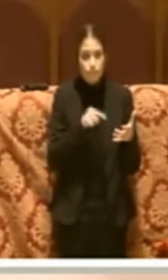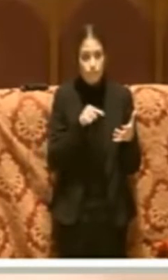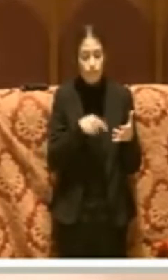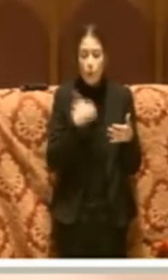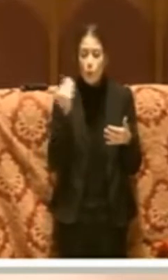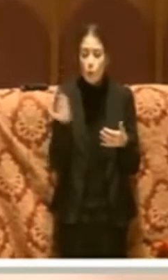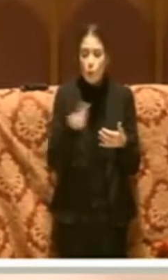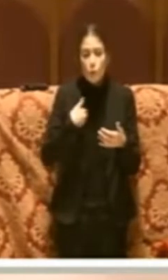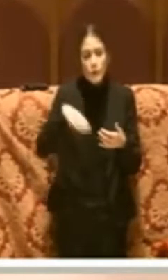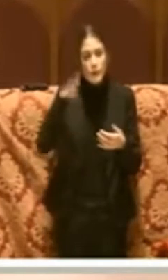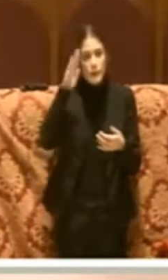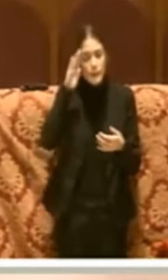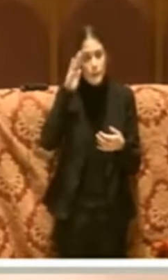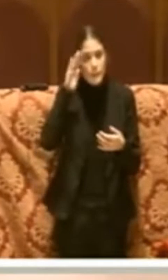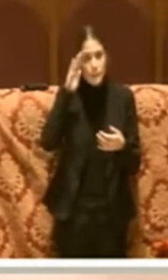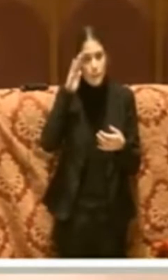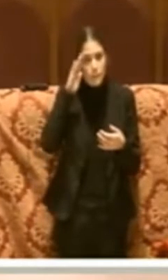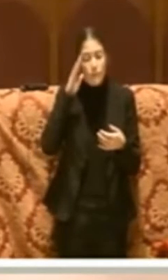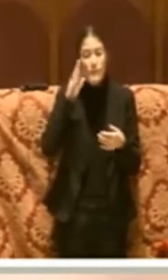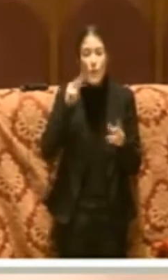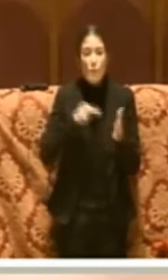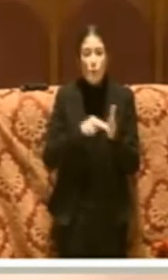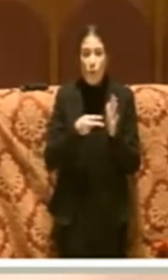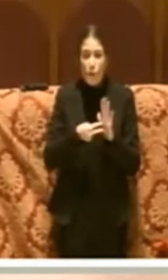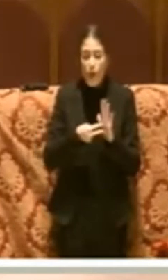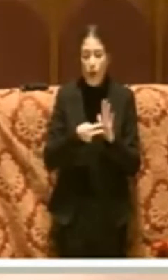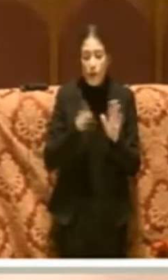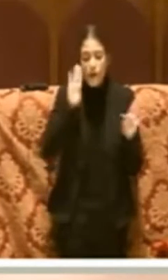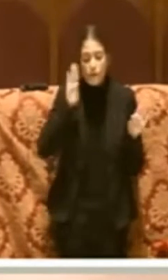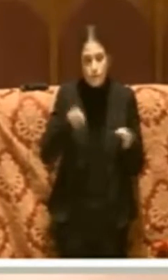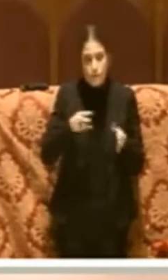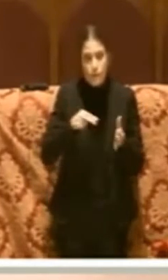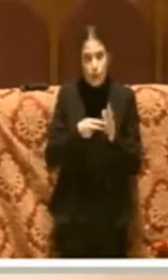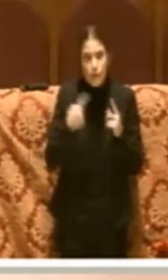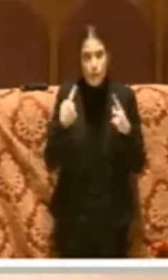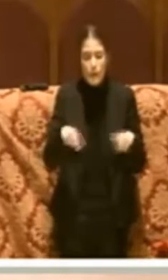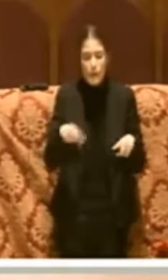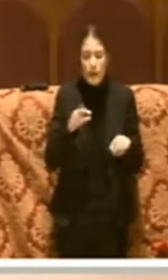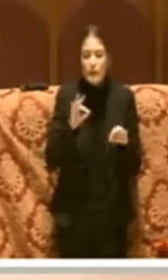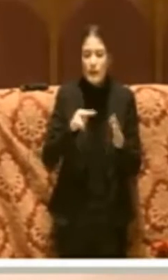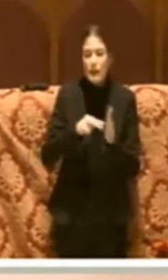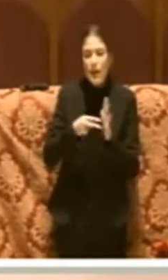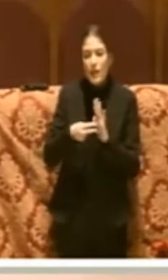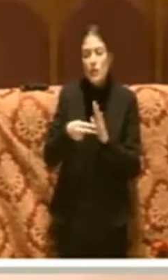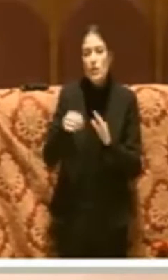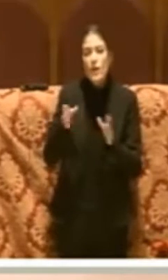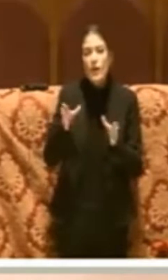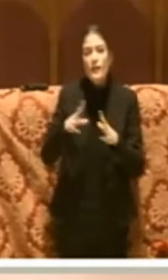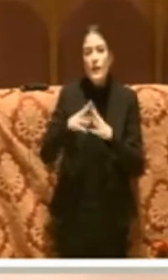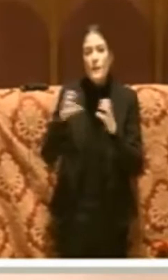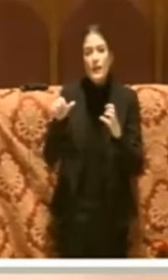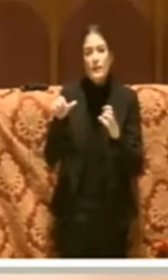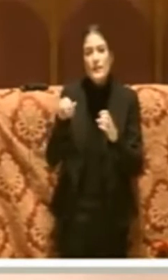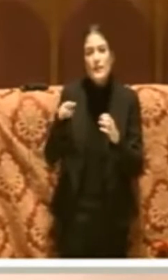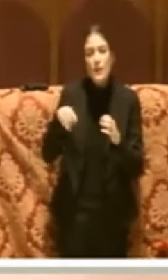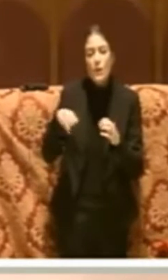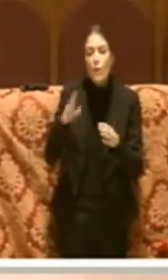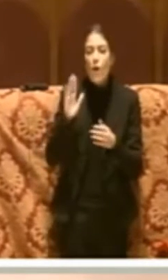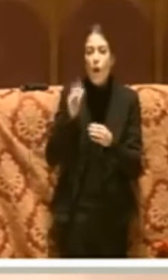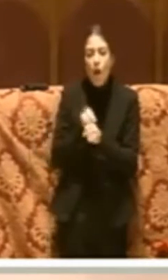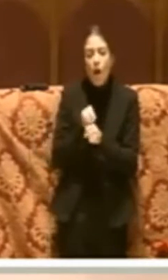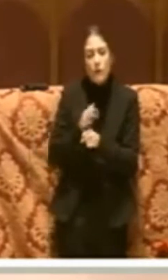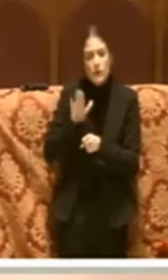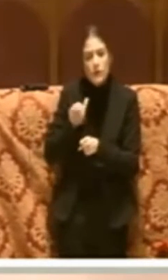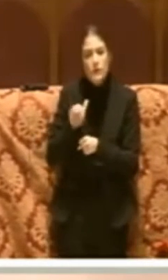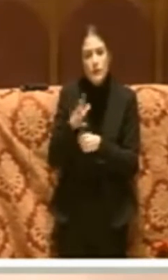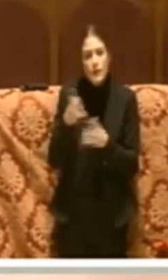attenzionati su questo problema i tecnici del dipartimento simo tutti i giorni lavorano insieme alla